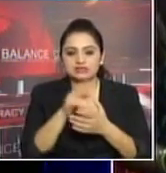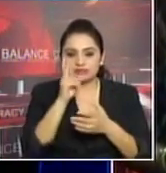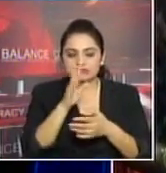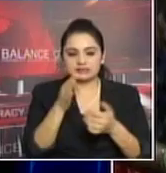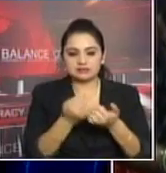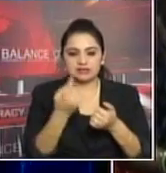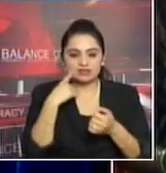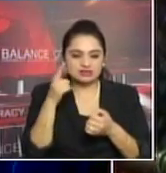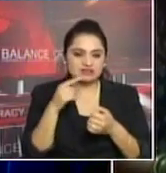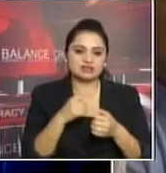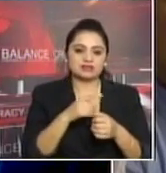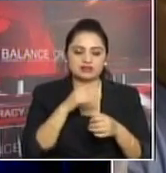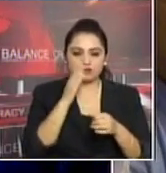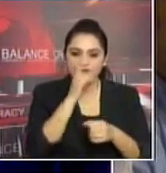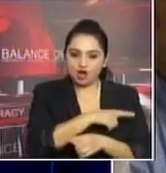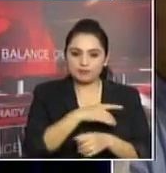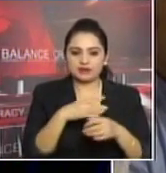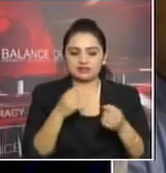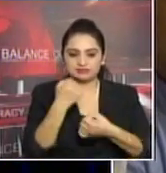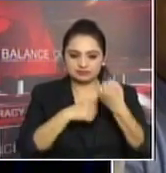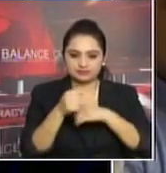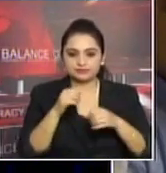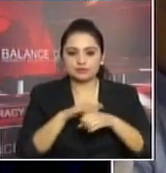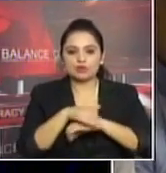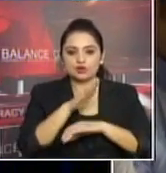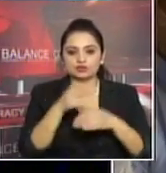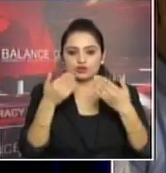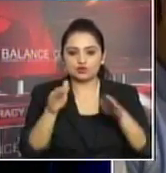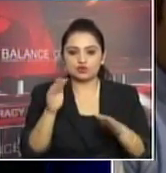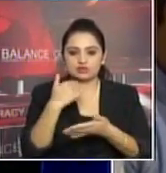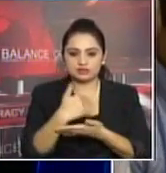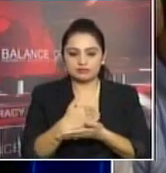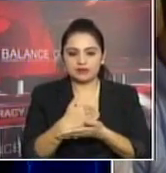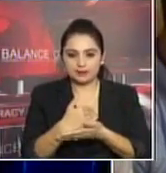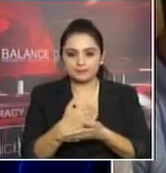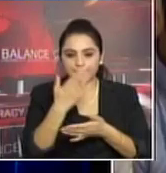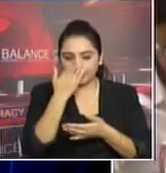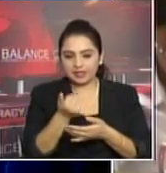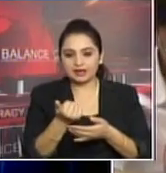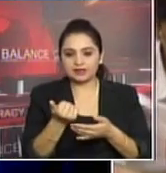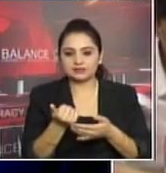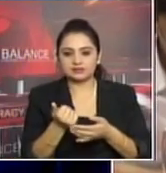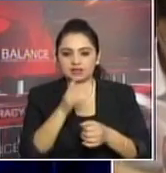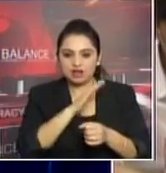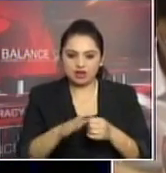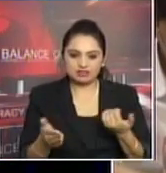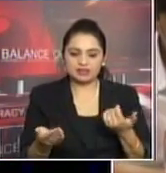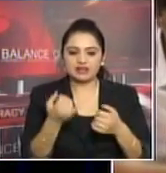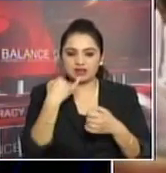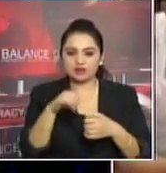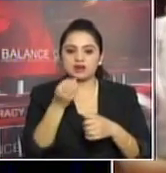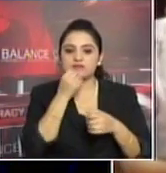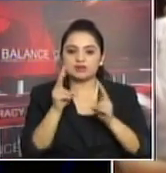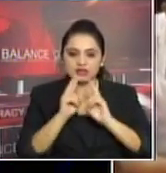घटनाहरूमा वृद्धि भएको देखिन्छ। खुल्ला सिमानाका कारण केहीको दैनिक चले पनि अर्कोतर्फ हतियार, लागु औषध र